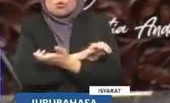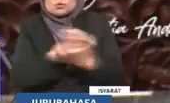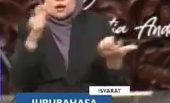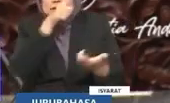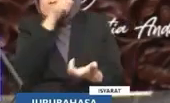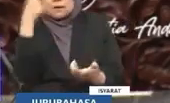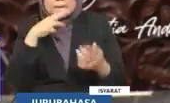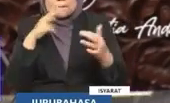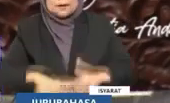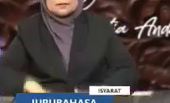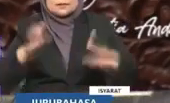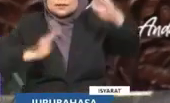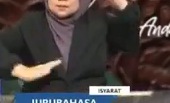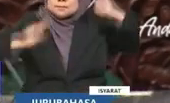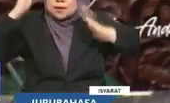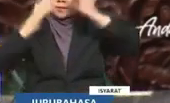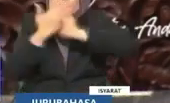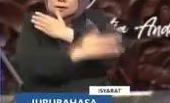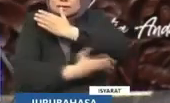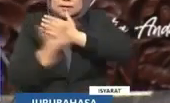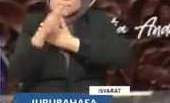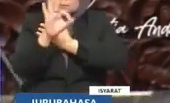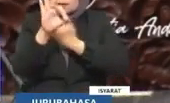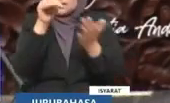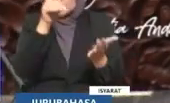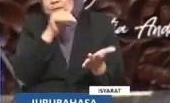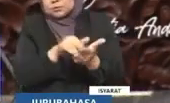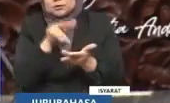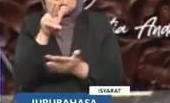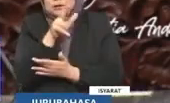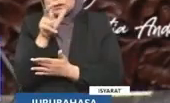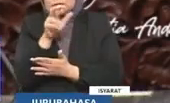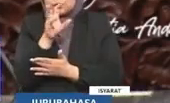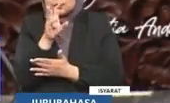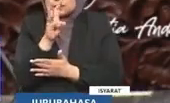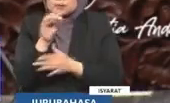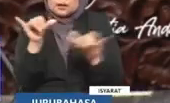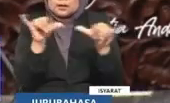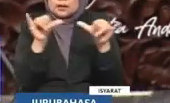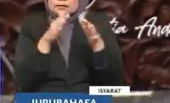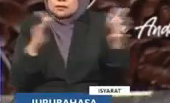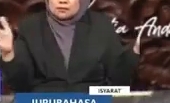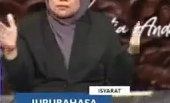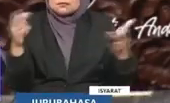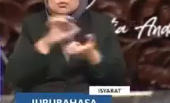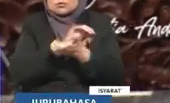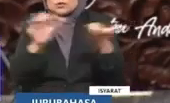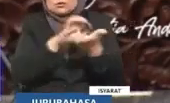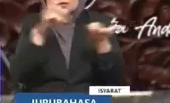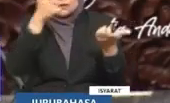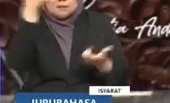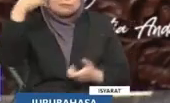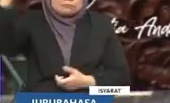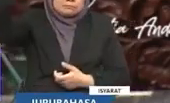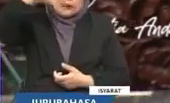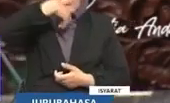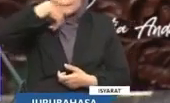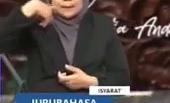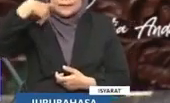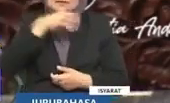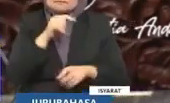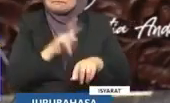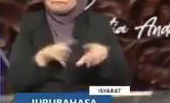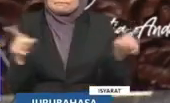musnah akibat banjir di Semenanjung Malaysia merekalah 9336 Eta pula mengalami kerusakan akibat kemarau